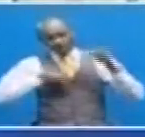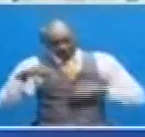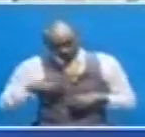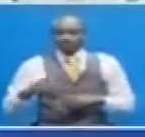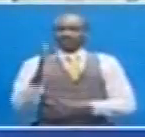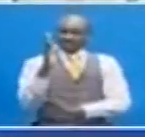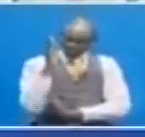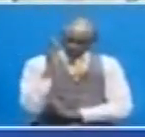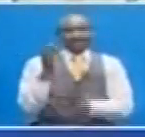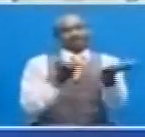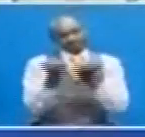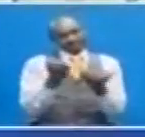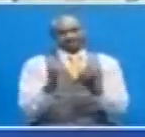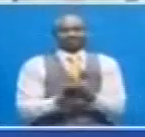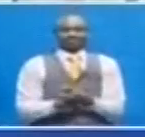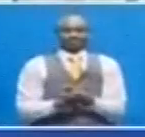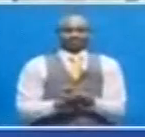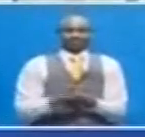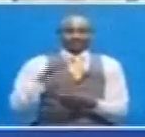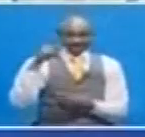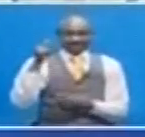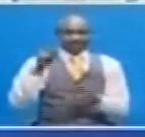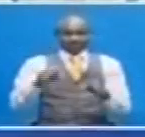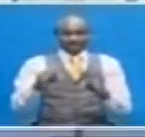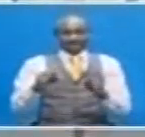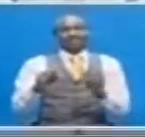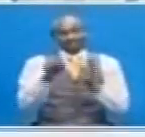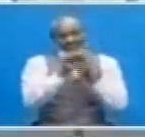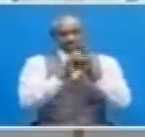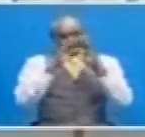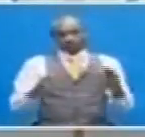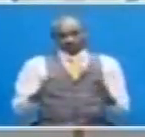usalama na hata biashara. Hussein Mohamed, KTN leo katika Ikulu ya Rais, Nairobi.